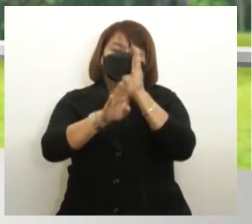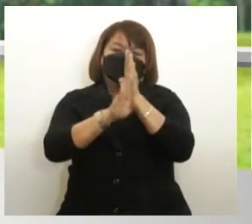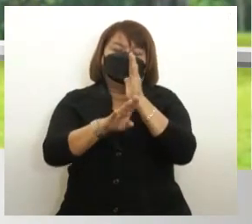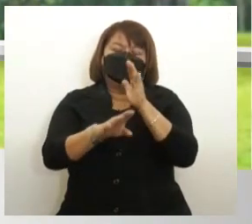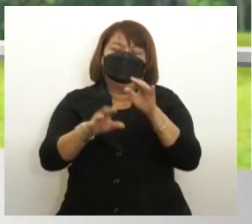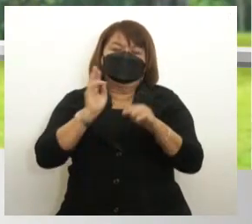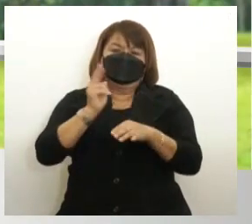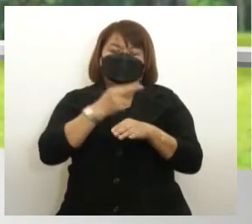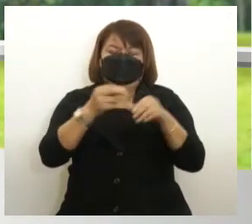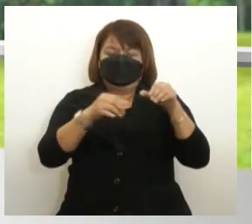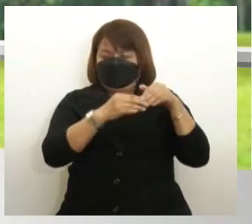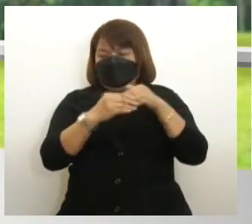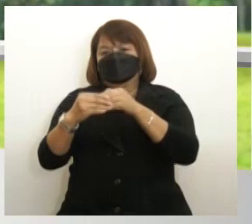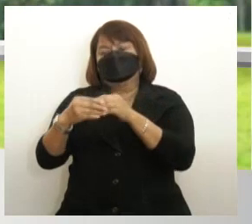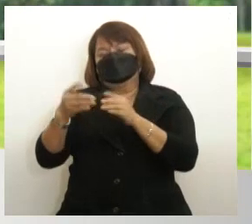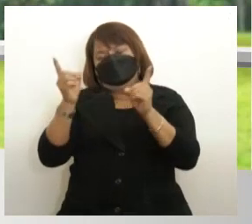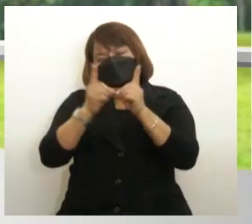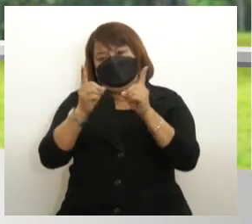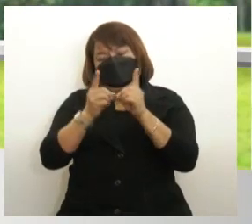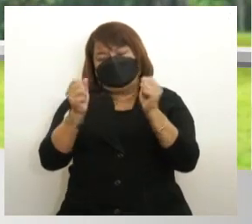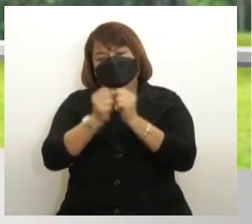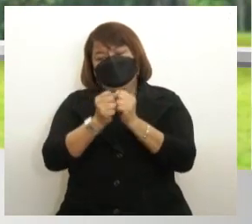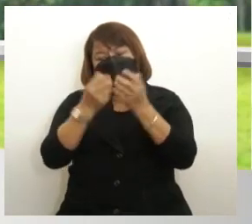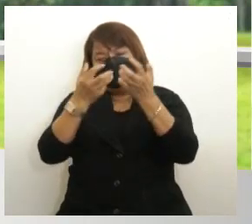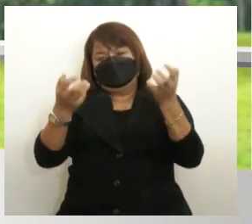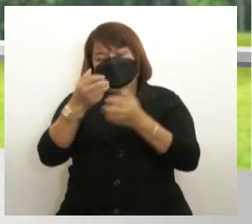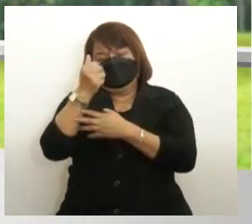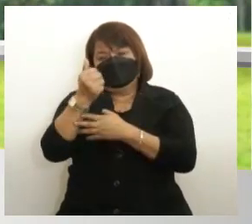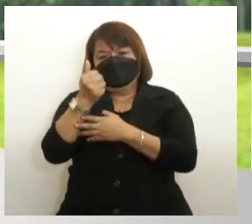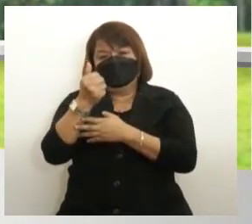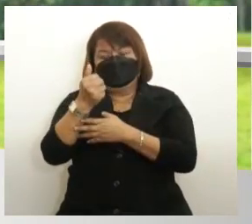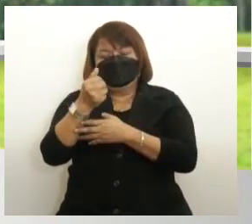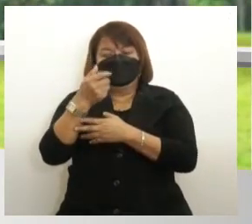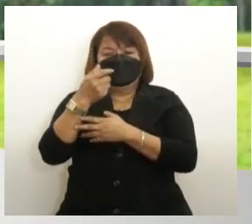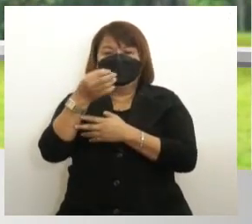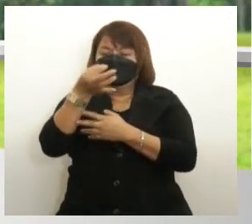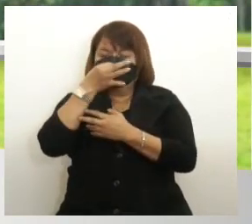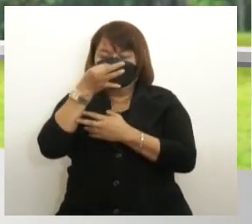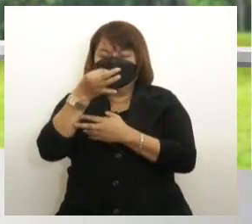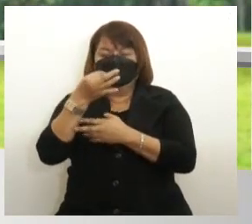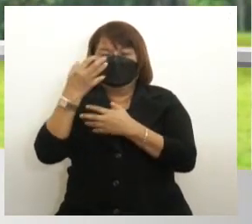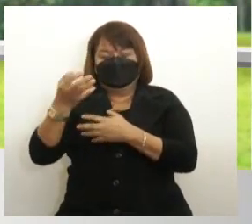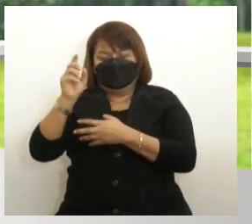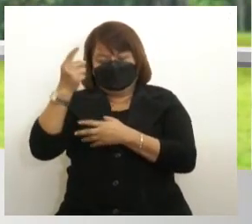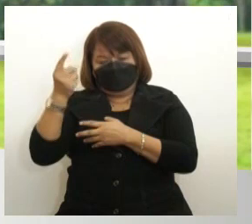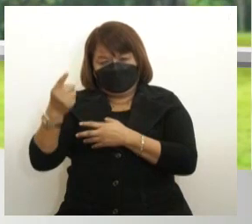เราจะพาท่านผู้ชมค่ะไปพบกับอีกหนึ่งนวัตกรรมดีๆนั่นก็คืออาชีวะนวัตวิถีของสำนักงานเขตพื้นที่การศึ